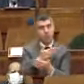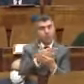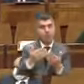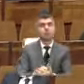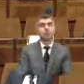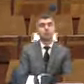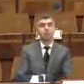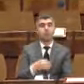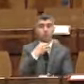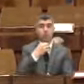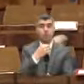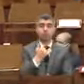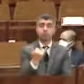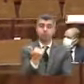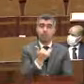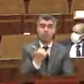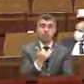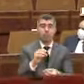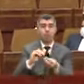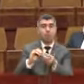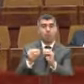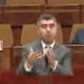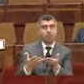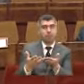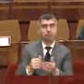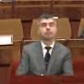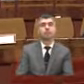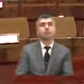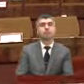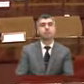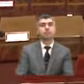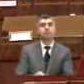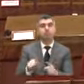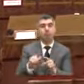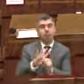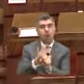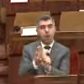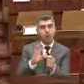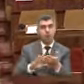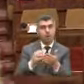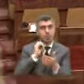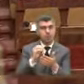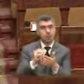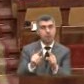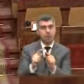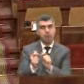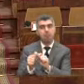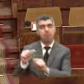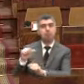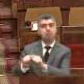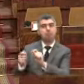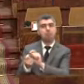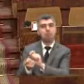نرجو أن يكون هذا المشكل يعني فرصة للتغيير، يكون هذا البروبليم